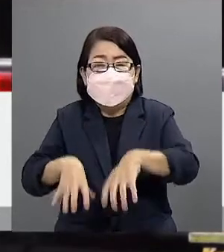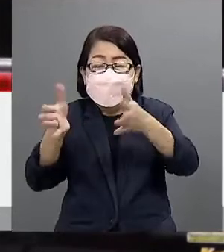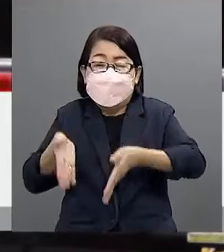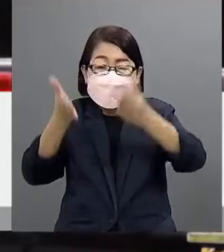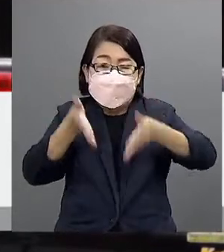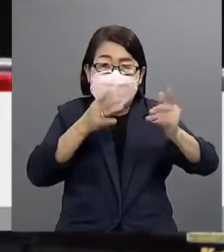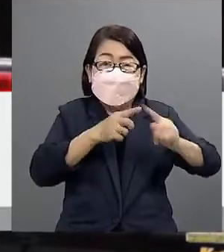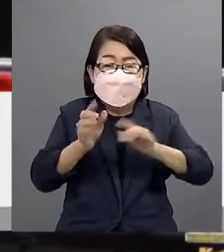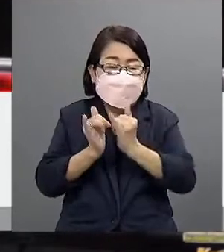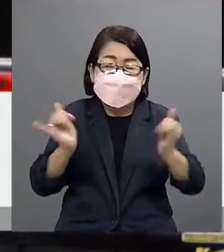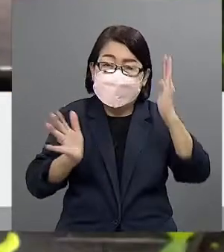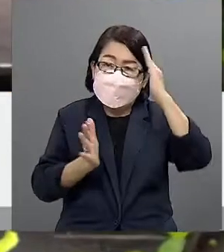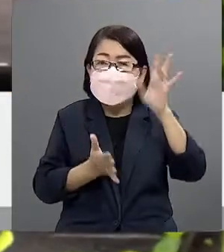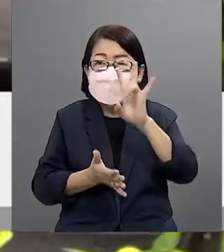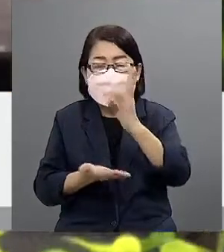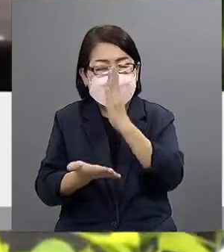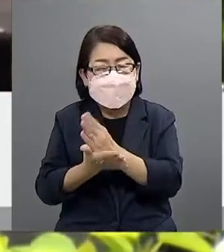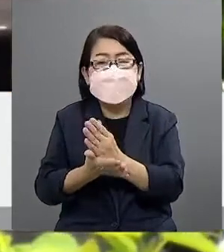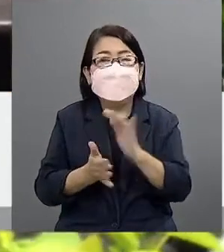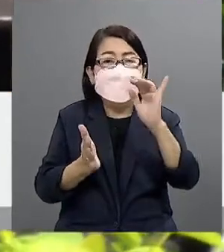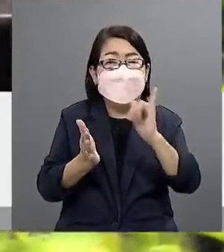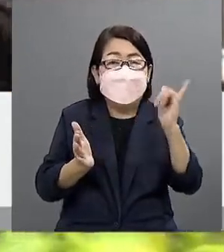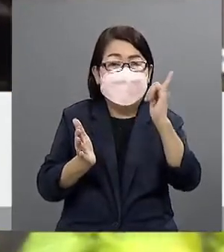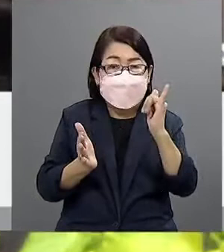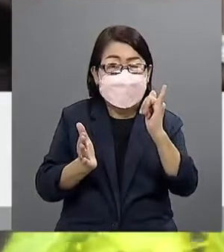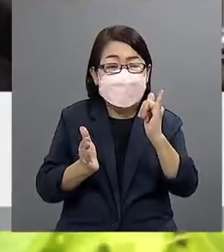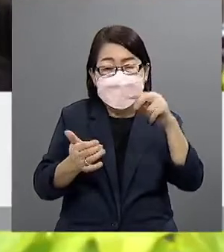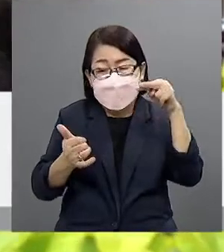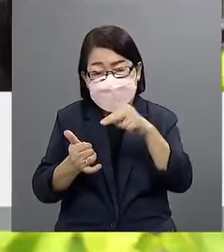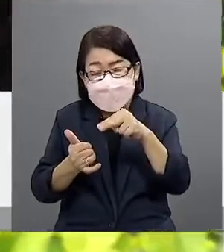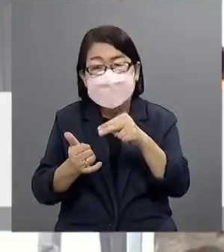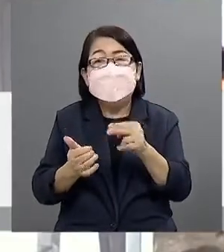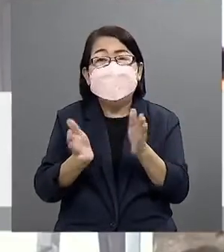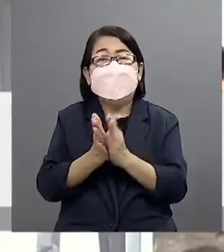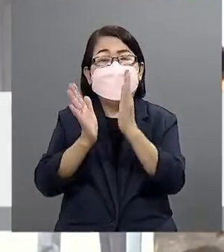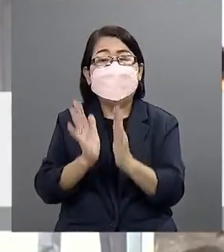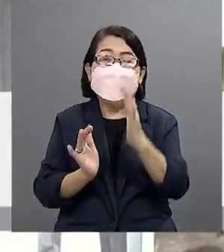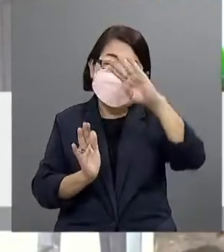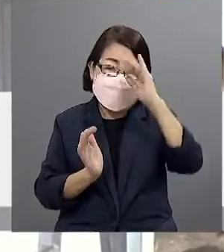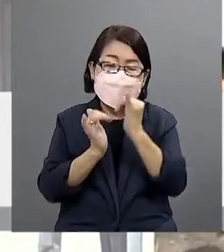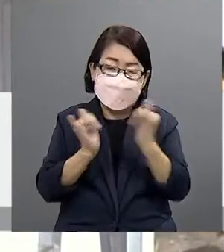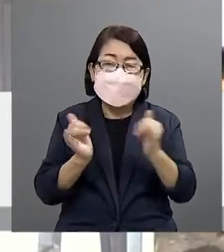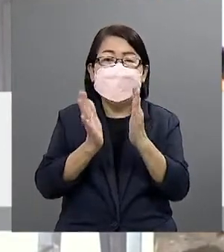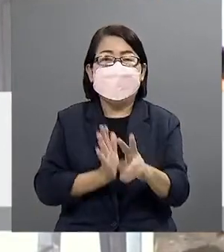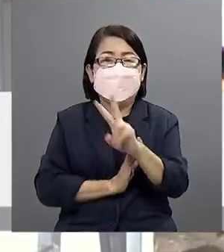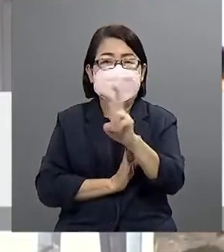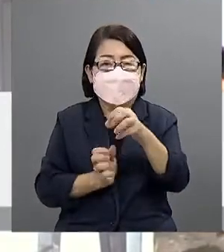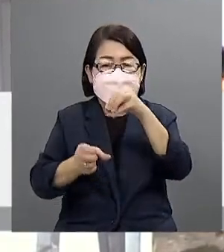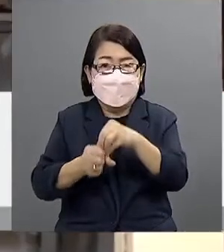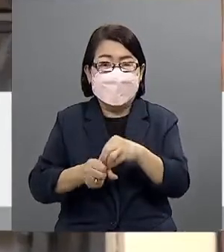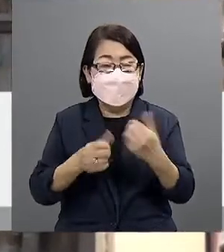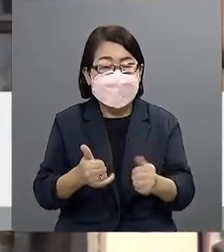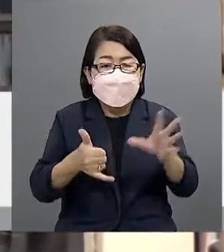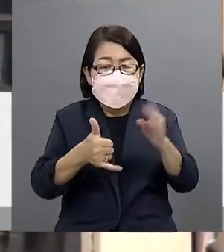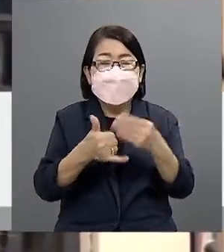ผู้ป่วยที่ถูกกักตัวรวม200คนค่ะในจำนวนนี้พบผู้ติดเชื้ออีกนับ10คน